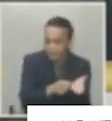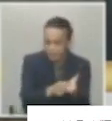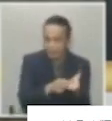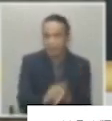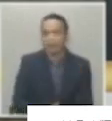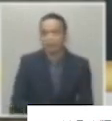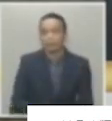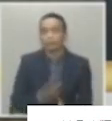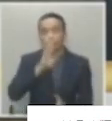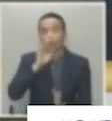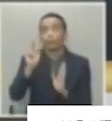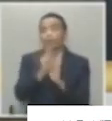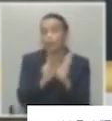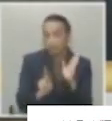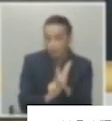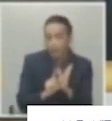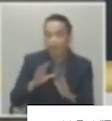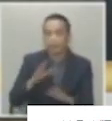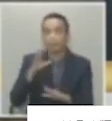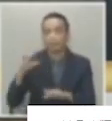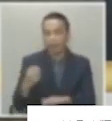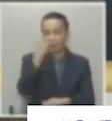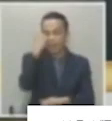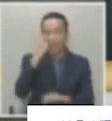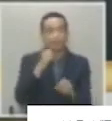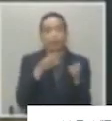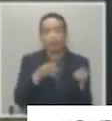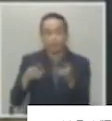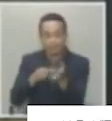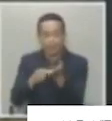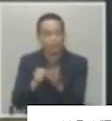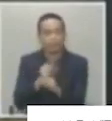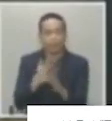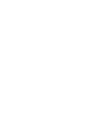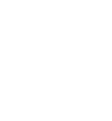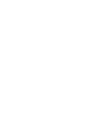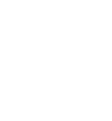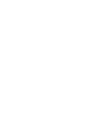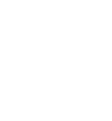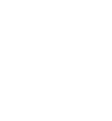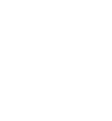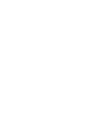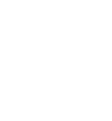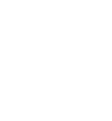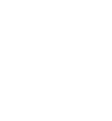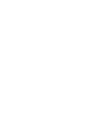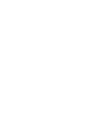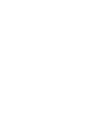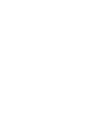าคุณจะปฏิรูปยังไง ขอบคุณ คณะมันใหญ่ทำไม่ได้ขอบคุณครับท่านครับผมจบแล้วครับผมเกินเวลามามากแล้วขอบคุณครับผม